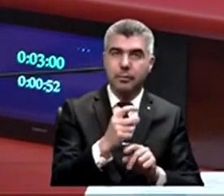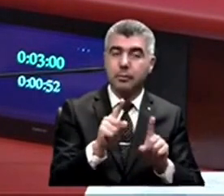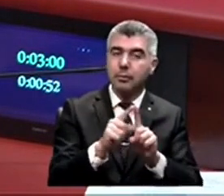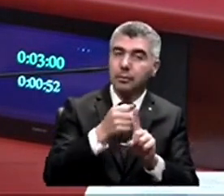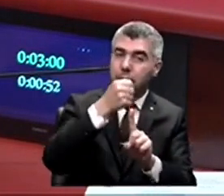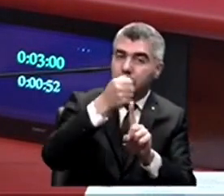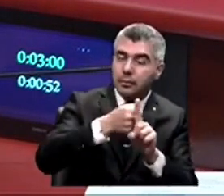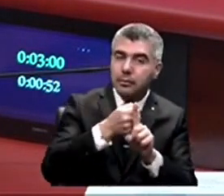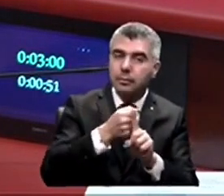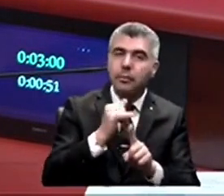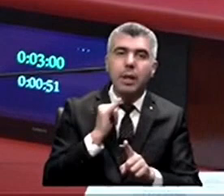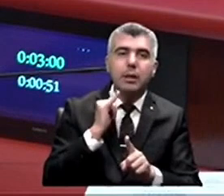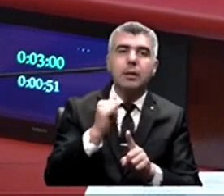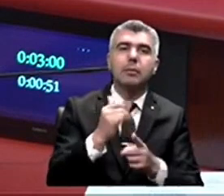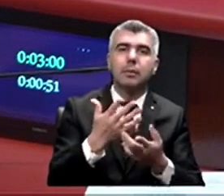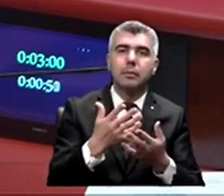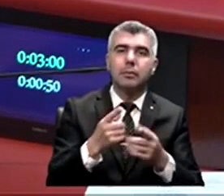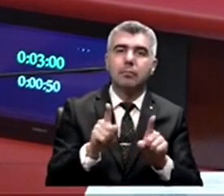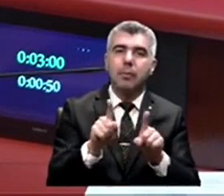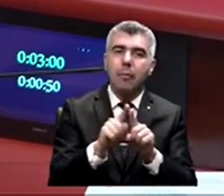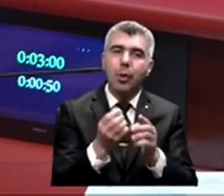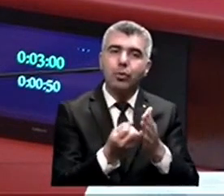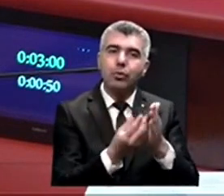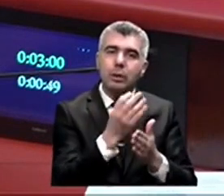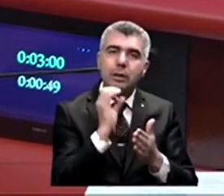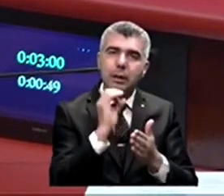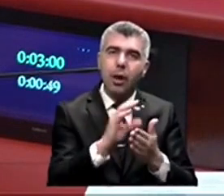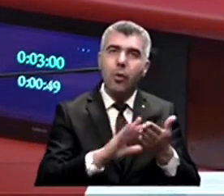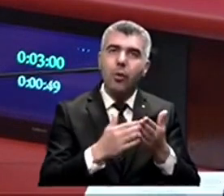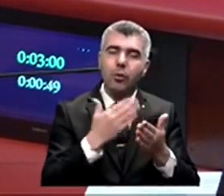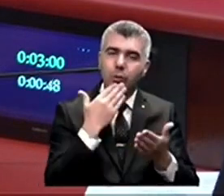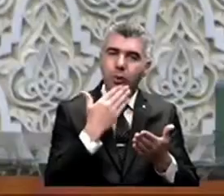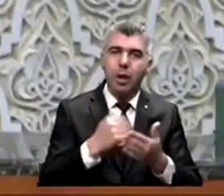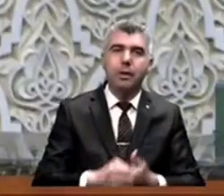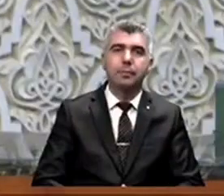ونجتهد للتكيف مع المستجدات في هذا الميدان. شكرا.